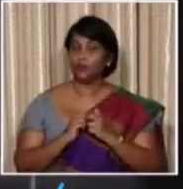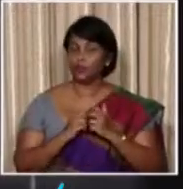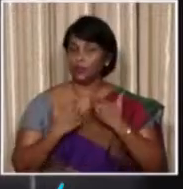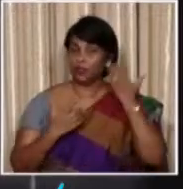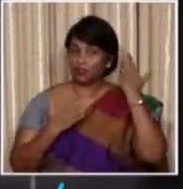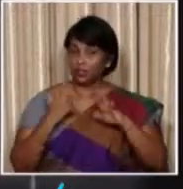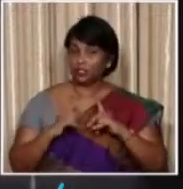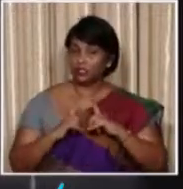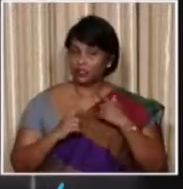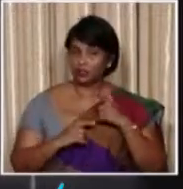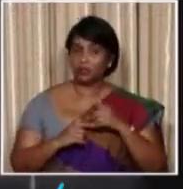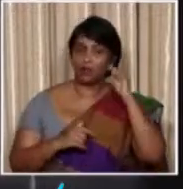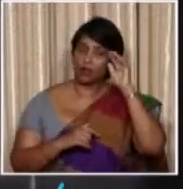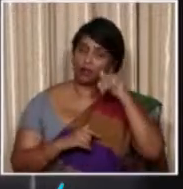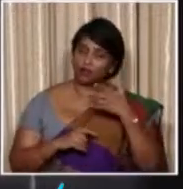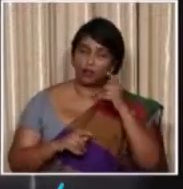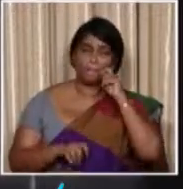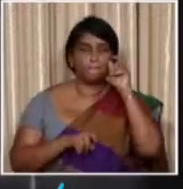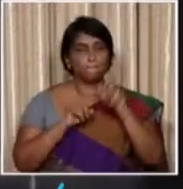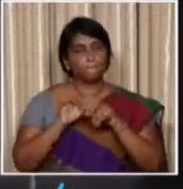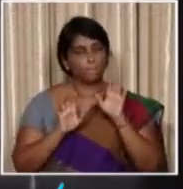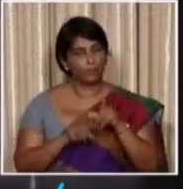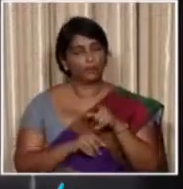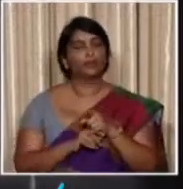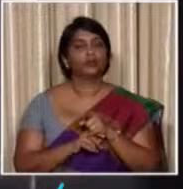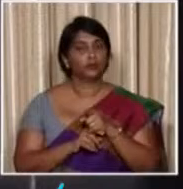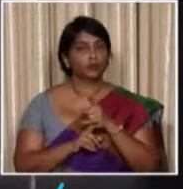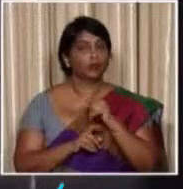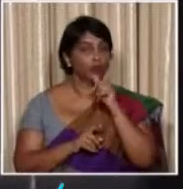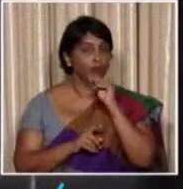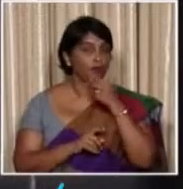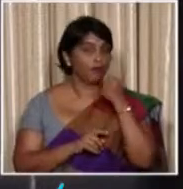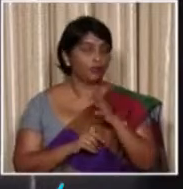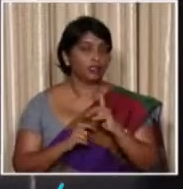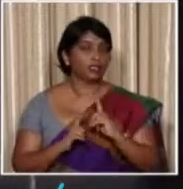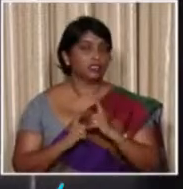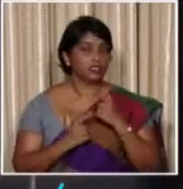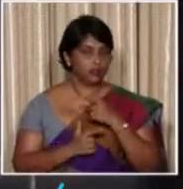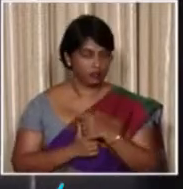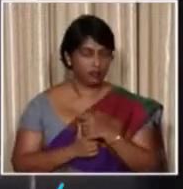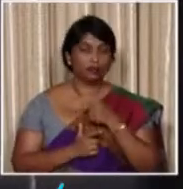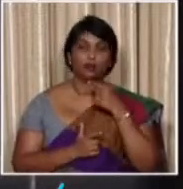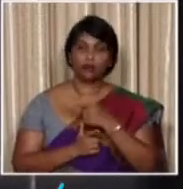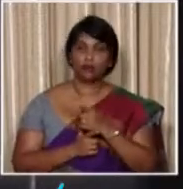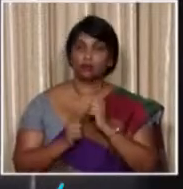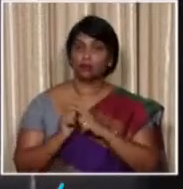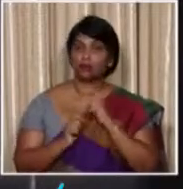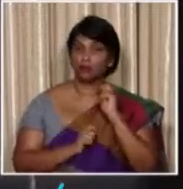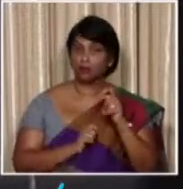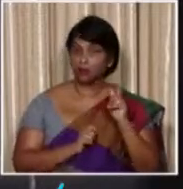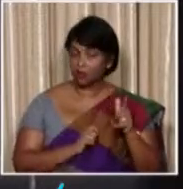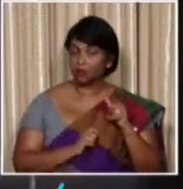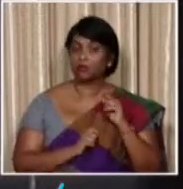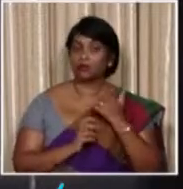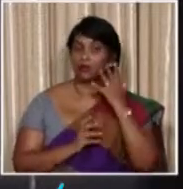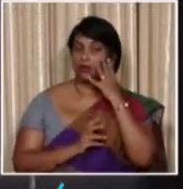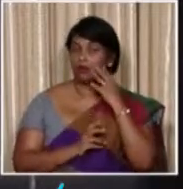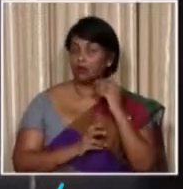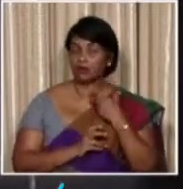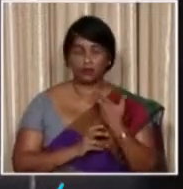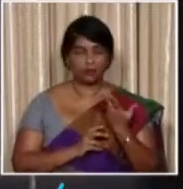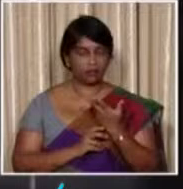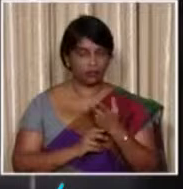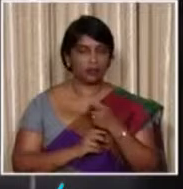ජීවිත අලි වෙන්න පුළුවන් මිනිස් වෙන්න පුළුවන් මේ වටා වටිනා ජීවිත මේවට වන්දි ගිය වෙලා ඉවරලා අමතක කරලා හරියන්නේ